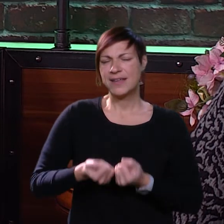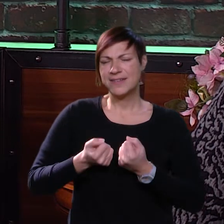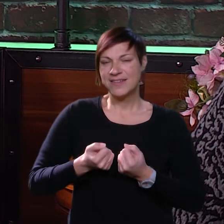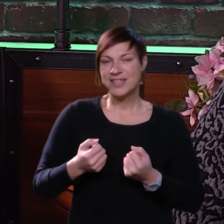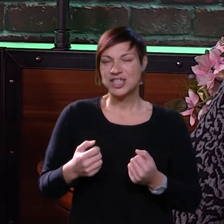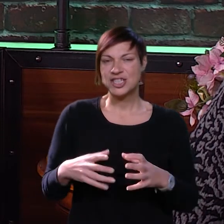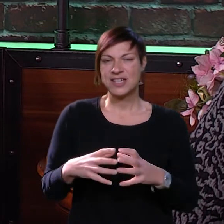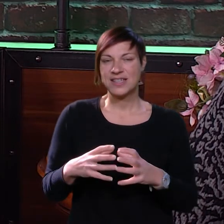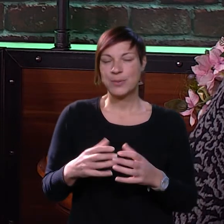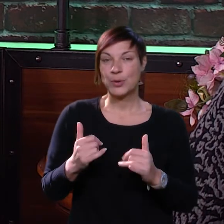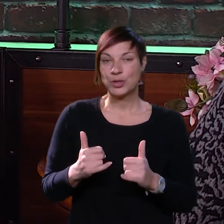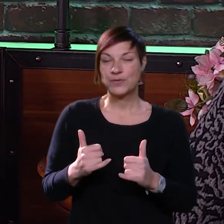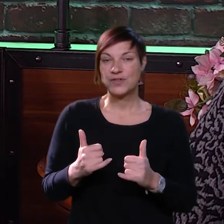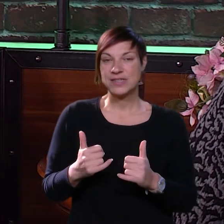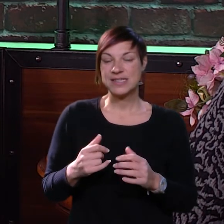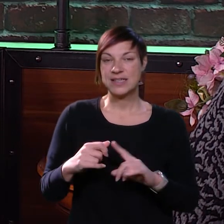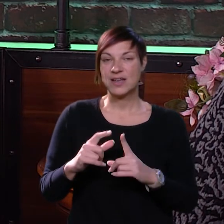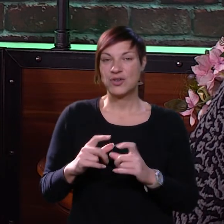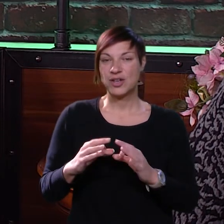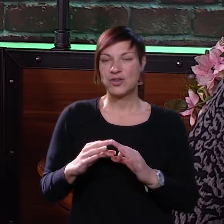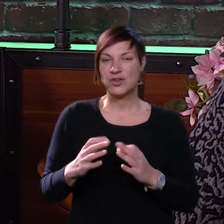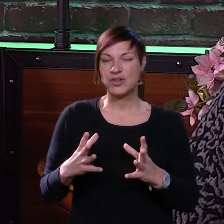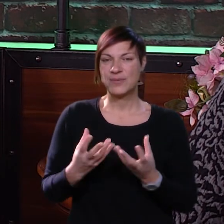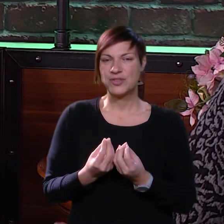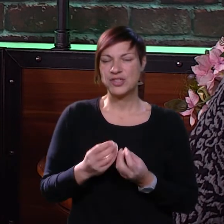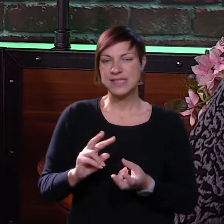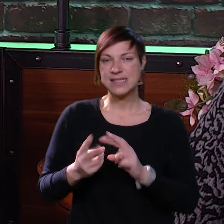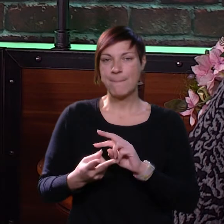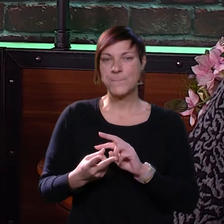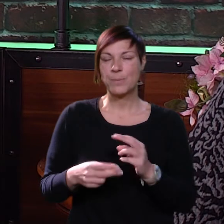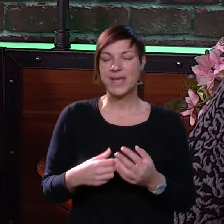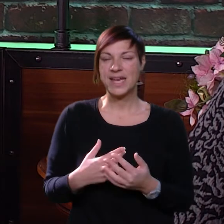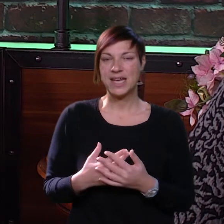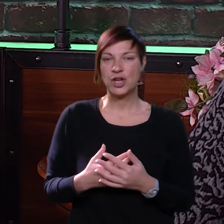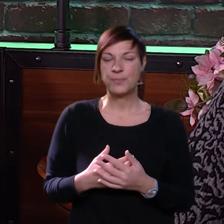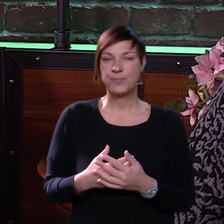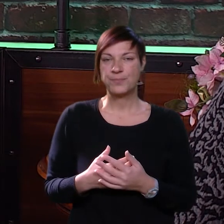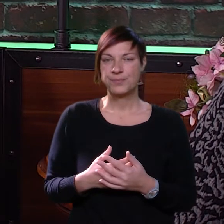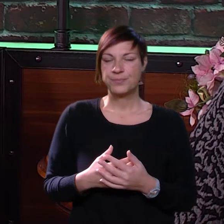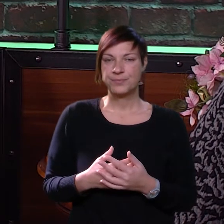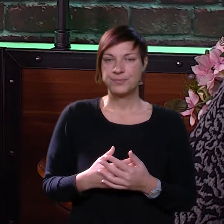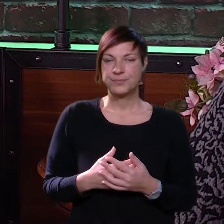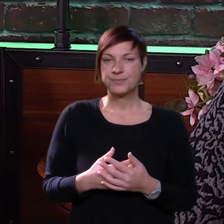najteža kategorija, jer pogotovo sad kako je korona, dosta se toga promijenilo.